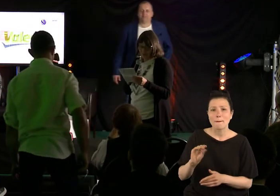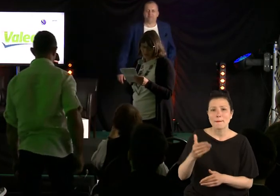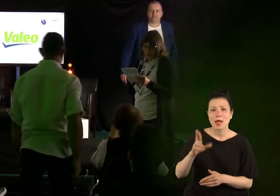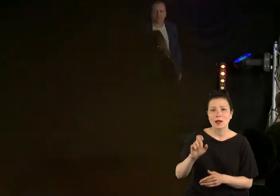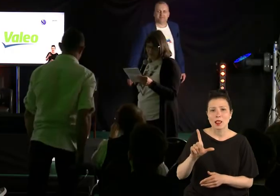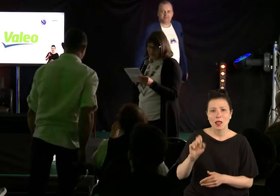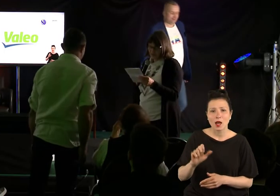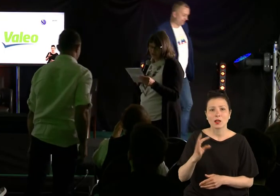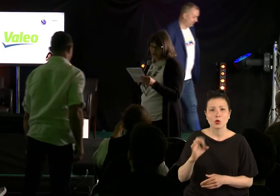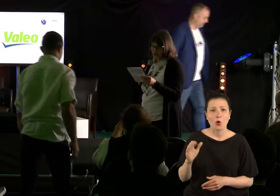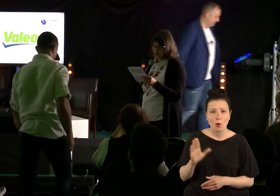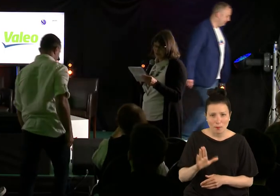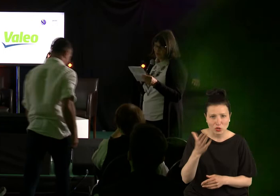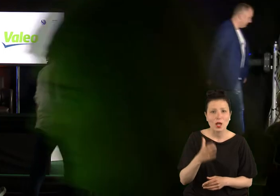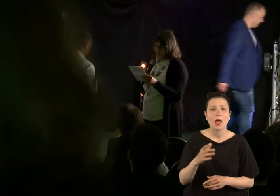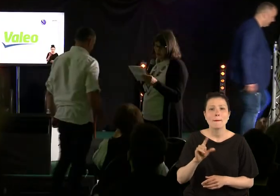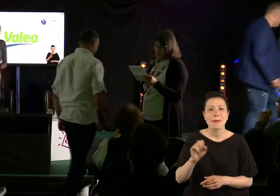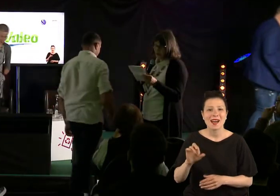prezesem Beskidzkiego Zrzeszenia